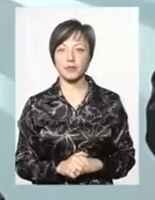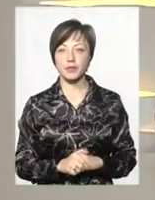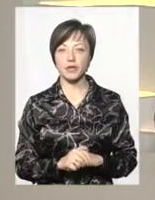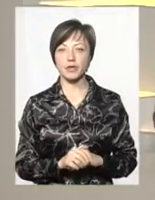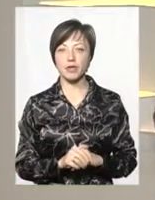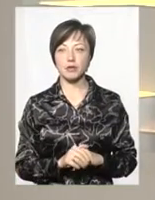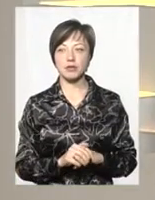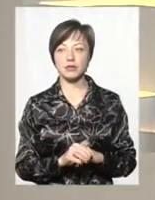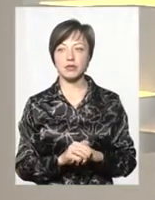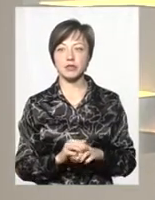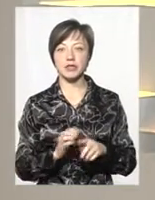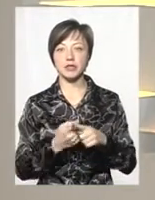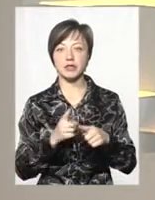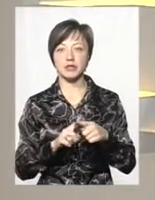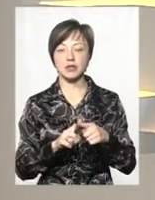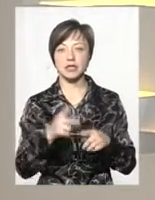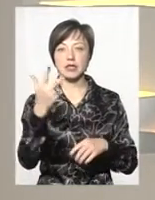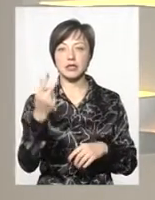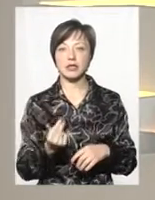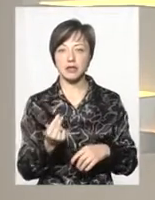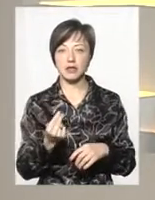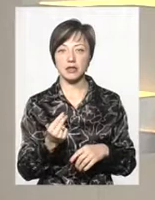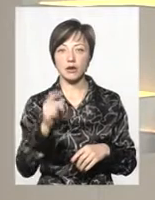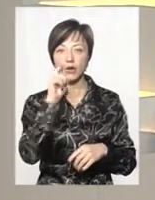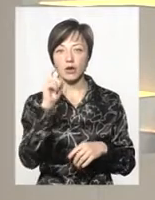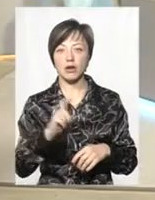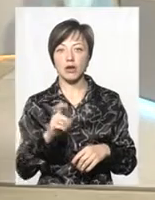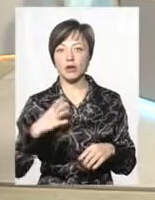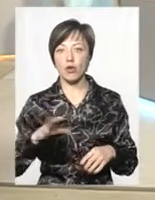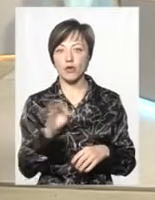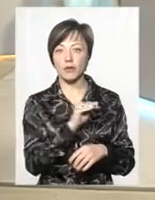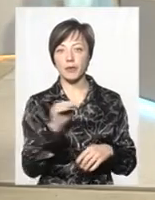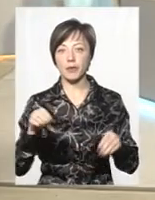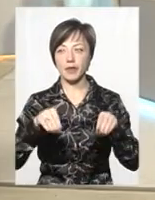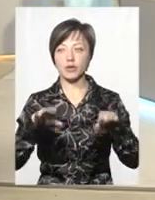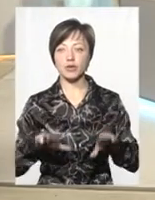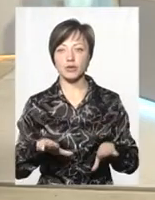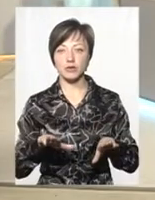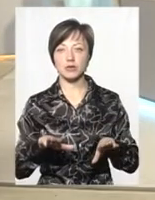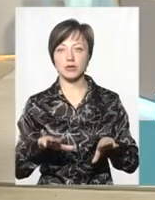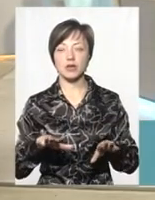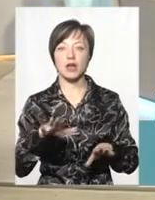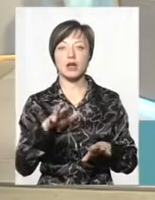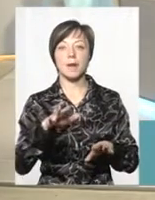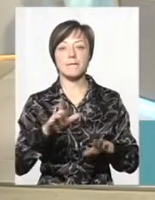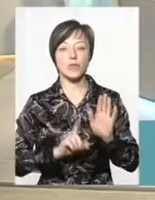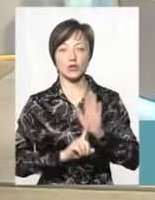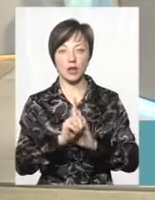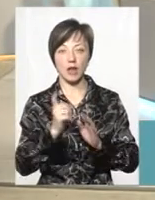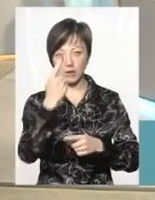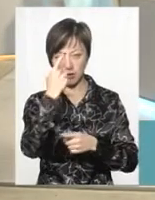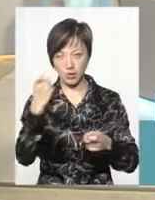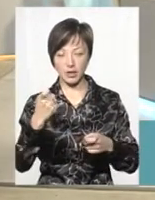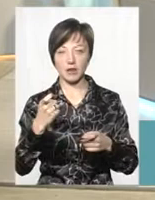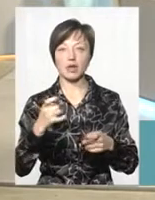Отож, пане Юрію, 3 дні Україна перебувала в очікуванні офіційного рішення з Константинополя. Буквально у ці хвилини почала надходити